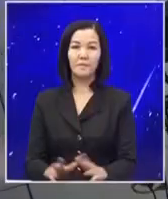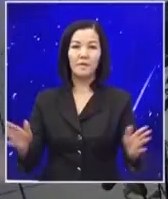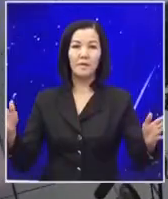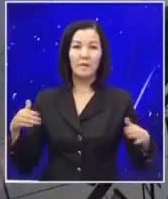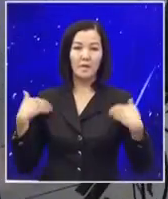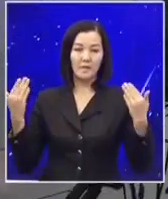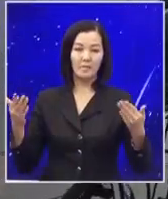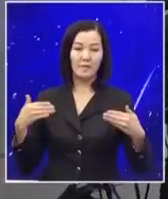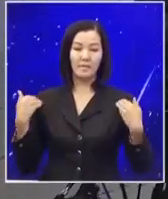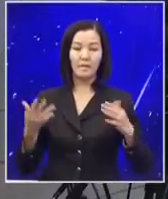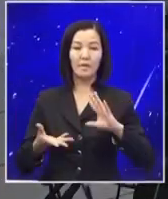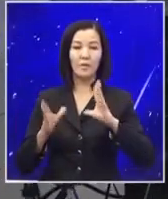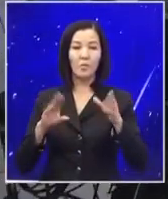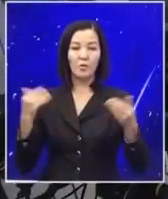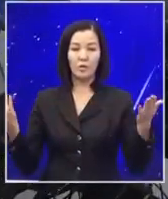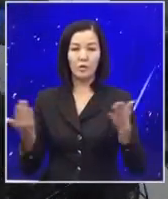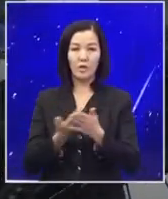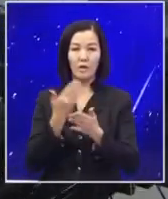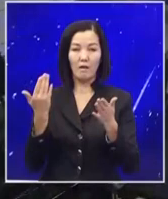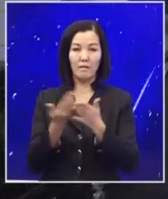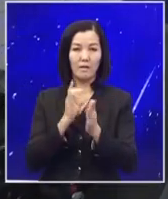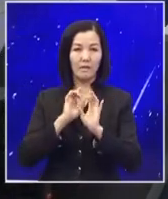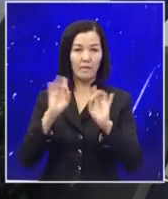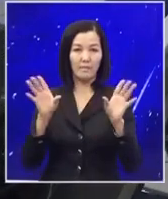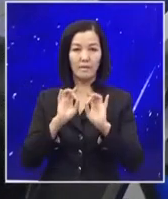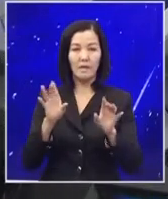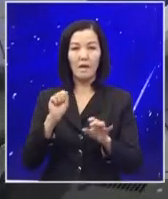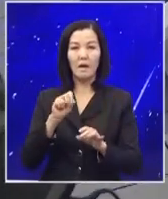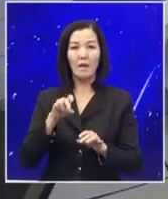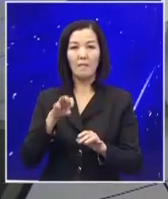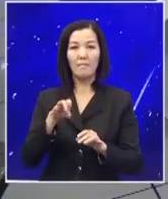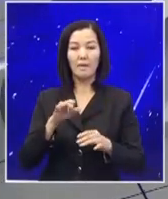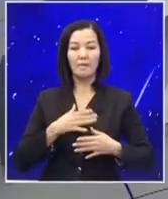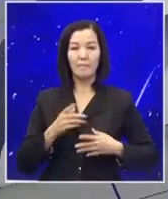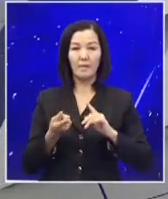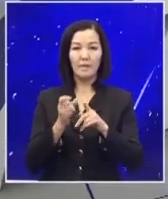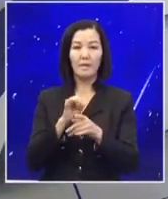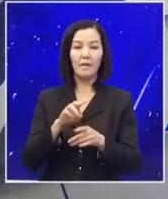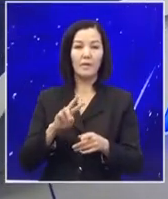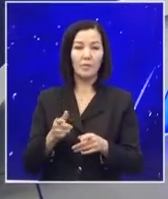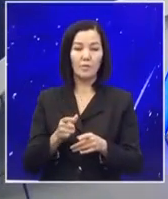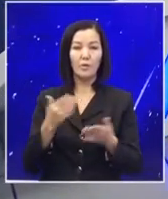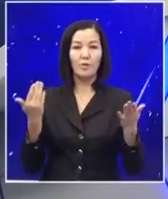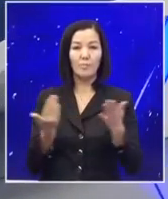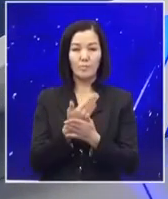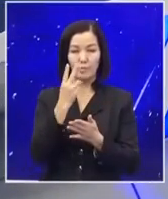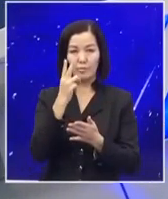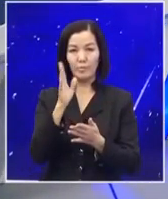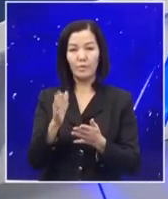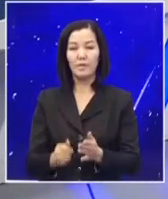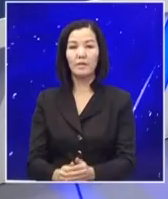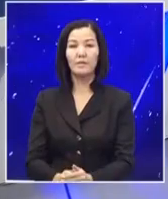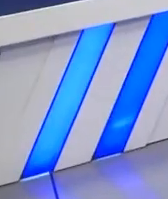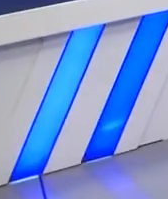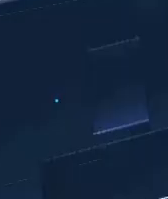Ассаламу алейкум, қадірменді көрермен, тікелей эфирде қорытынды жаңалықтары студияда Алмат Хамид, сурдодрамада Айгүл Жұмашқызы. Бүгін